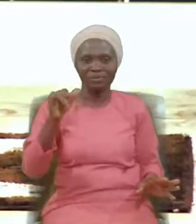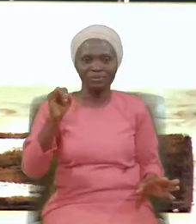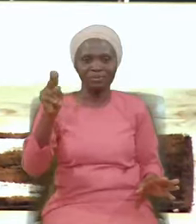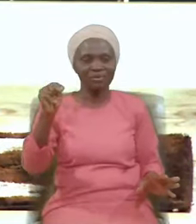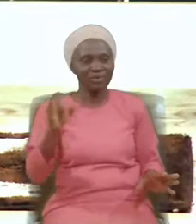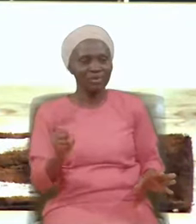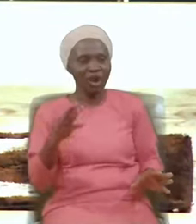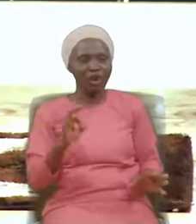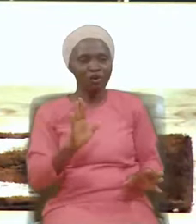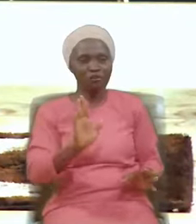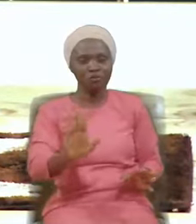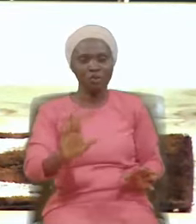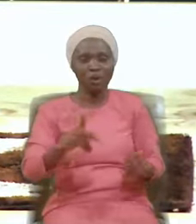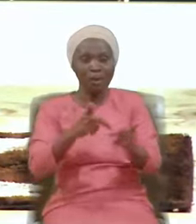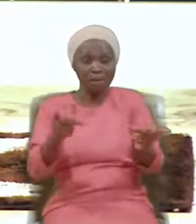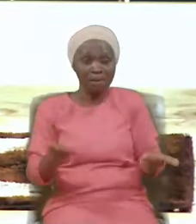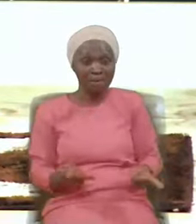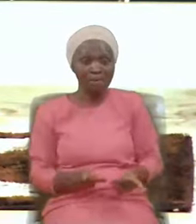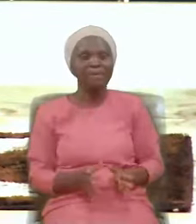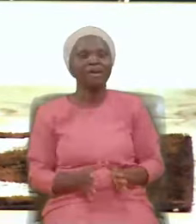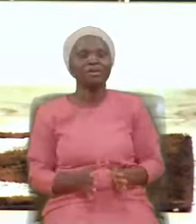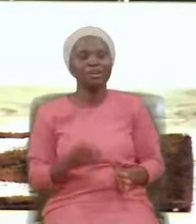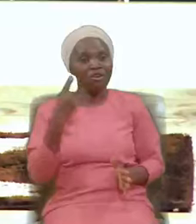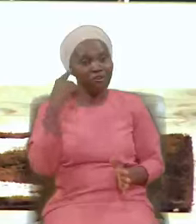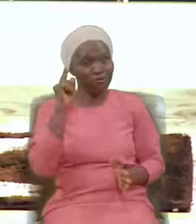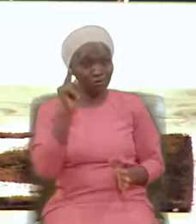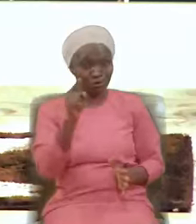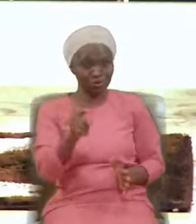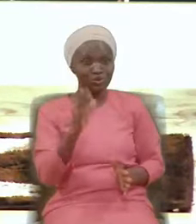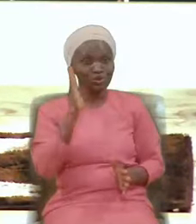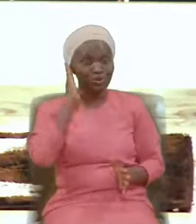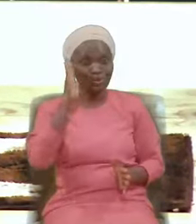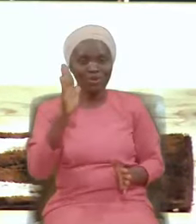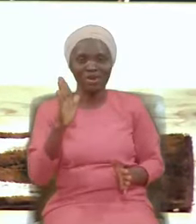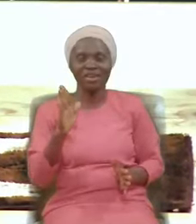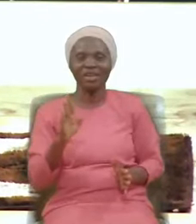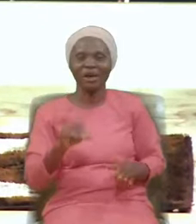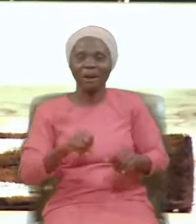pieux. Car tu te répandras à droite